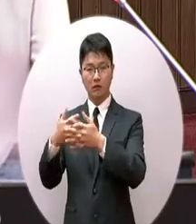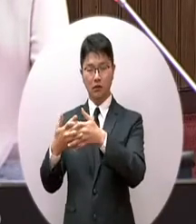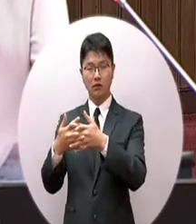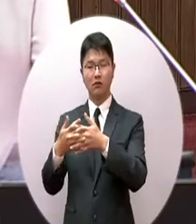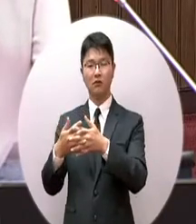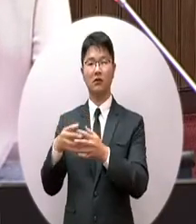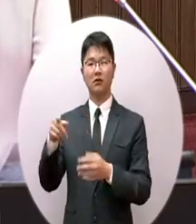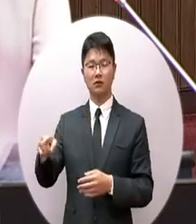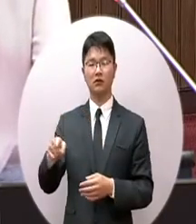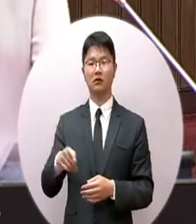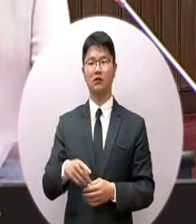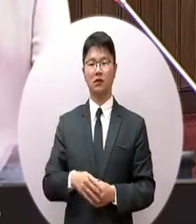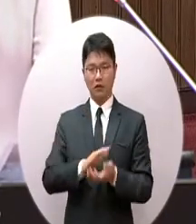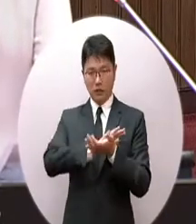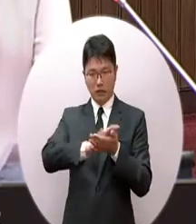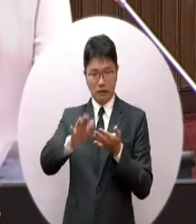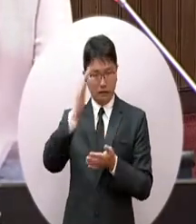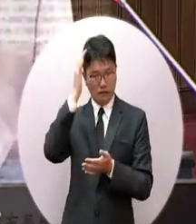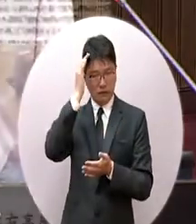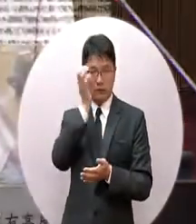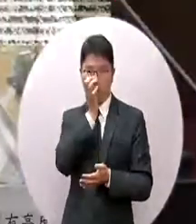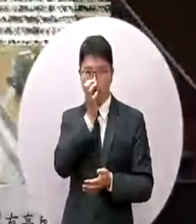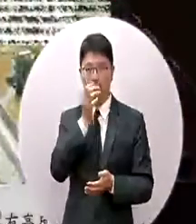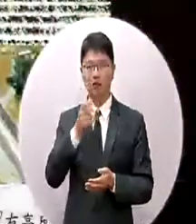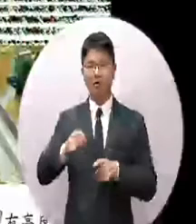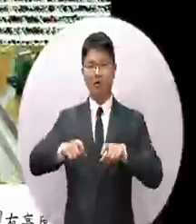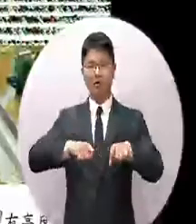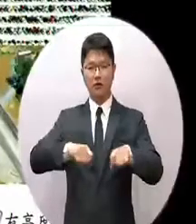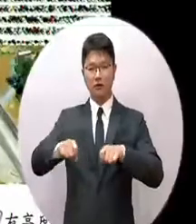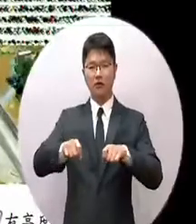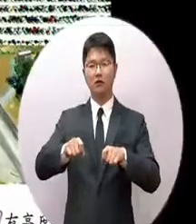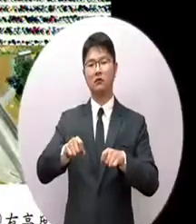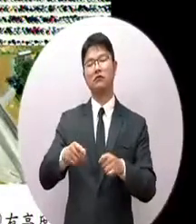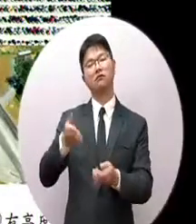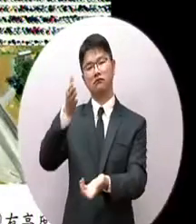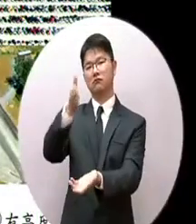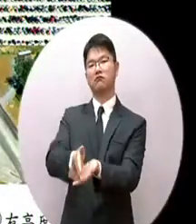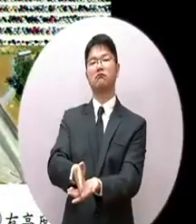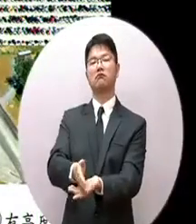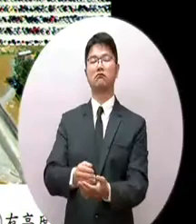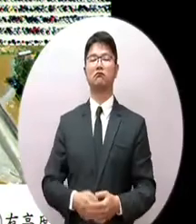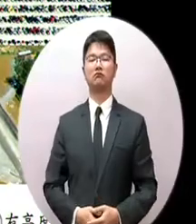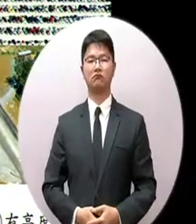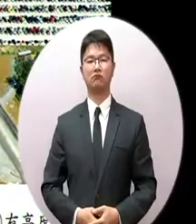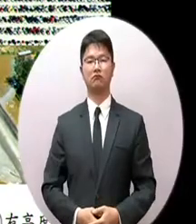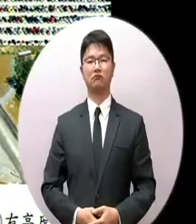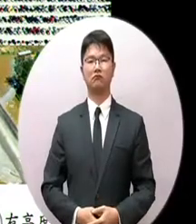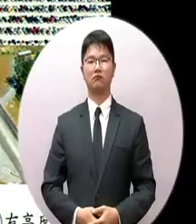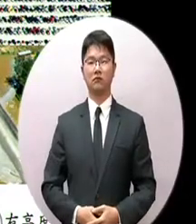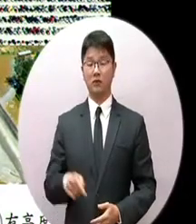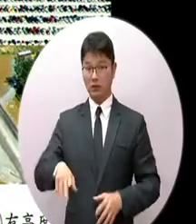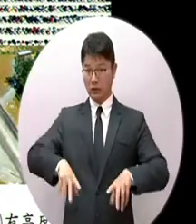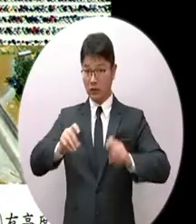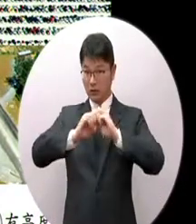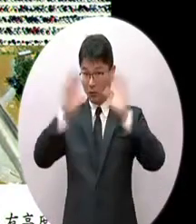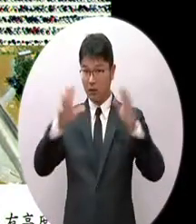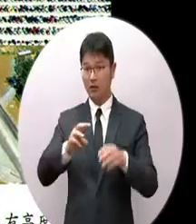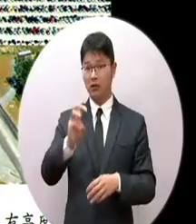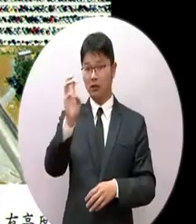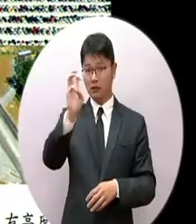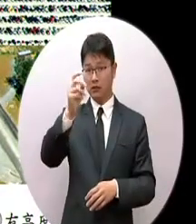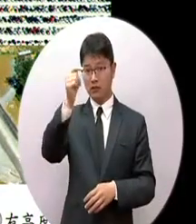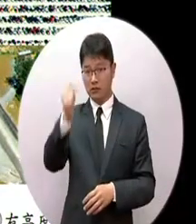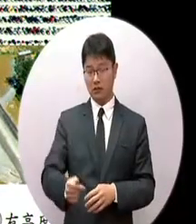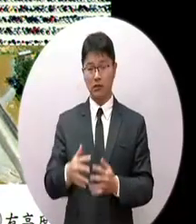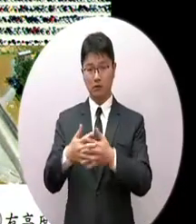州干净煤肯坡计划宣布终止。在这个计划一开始的时候是30亿美金，后